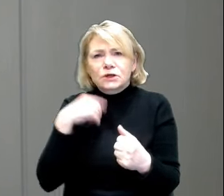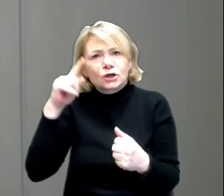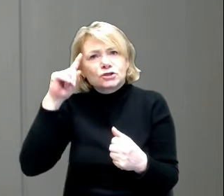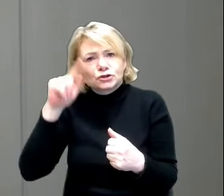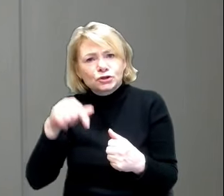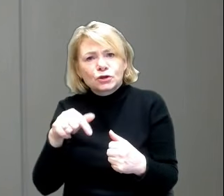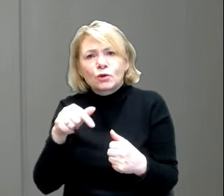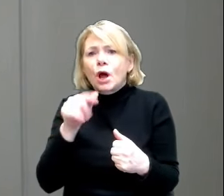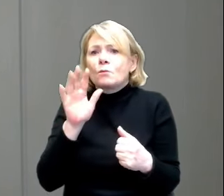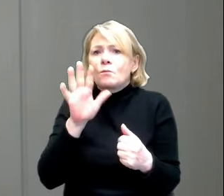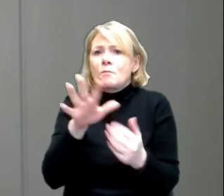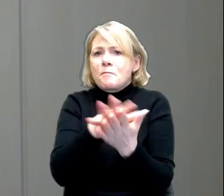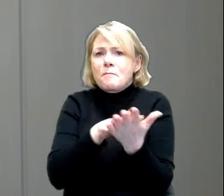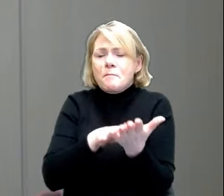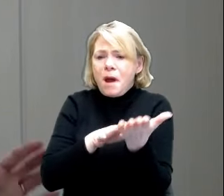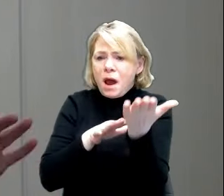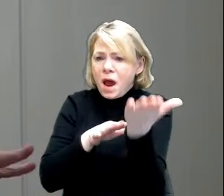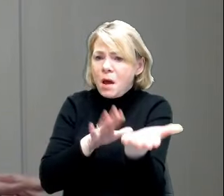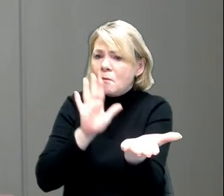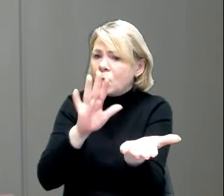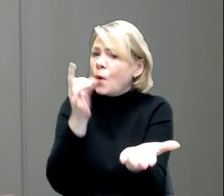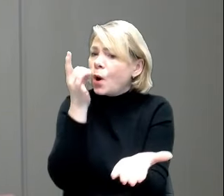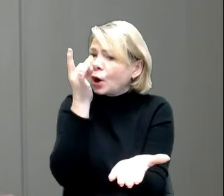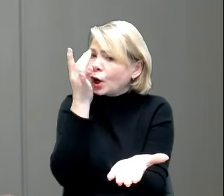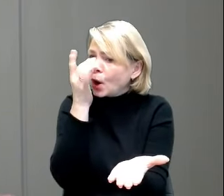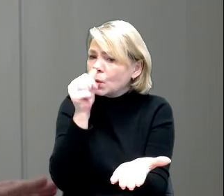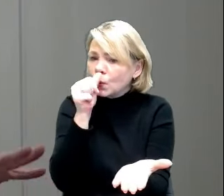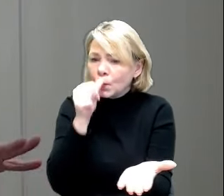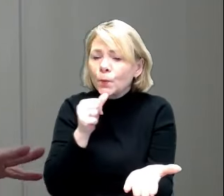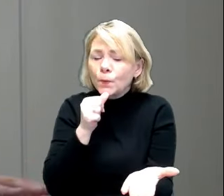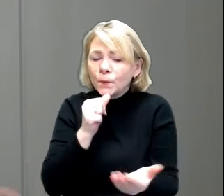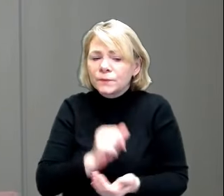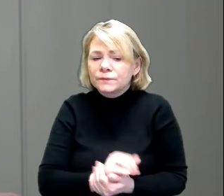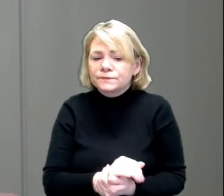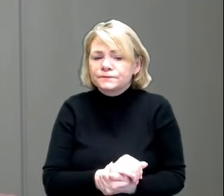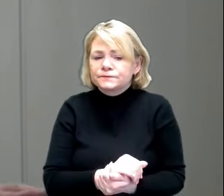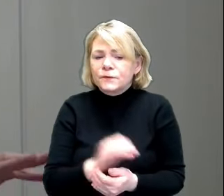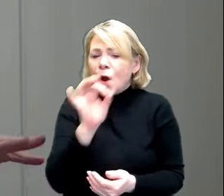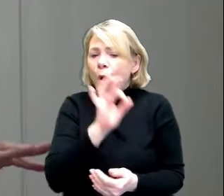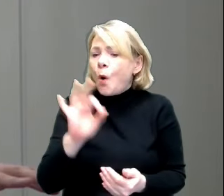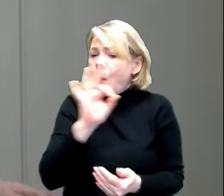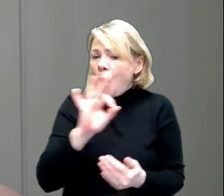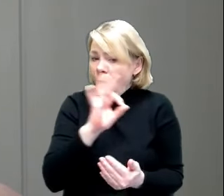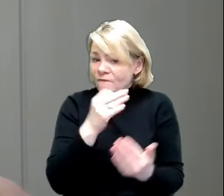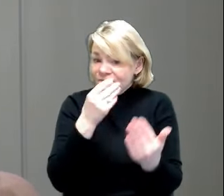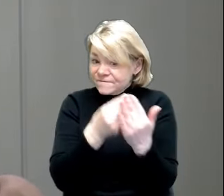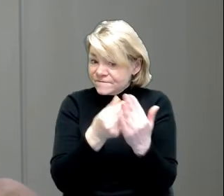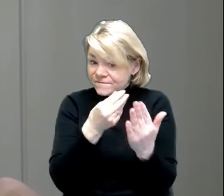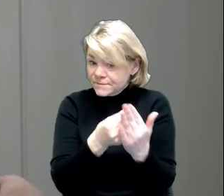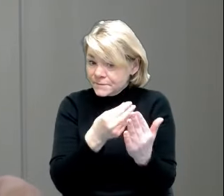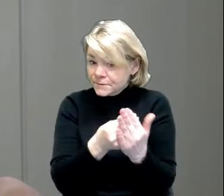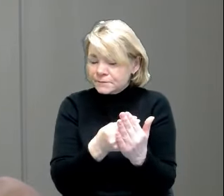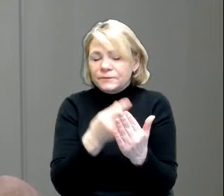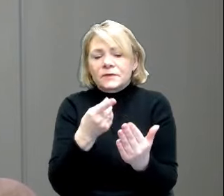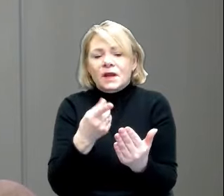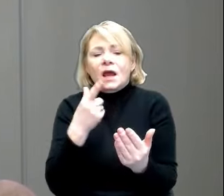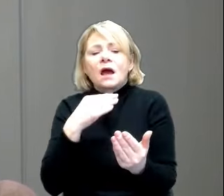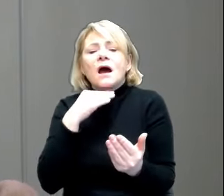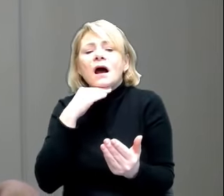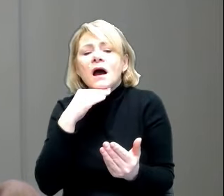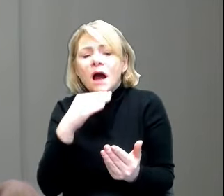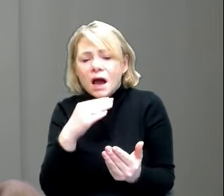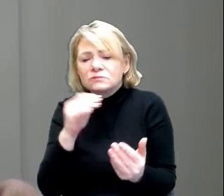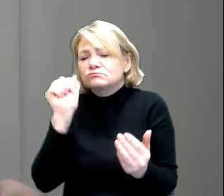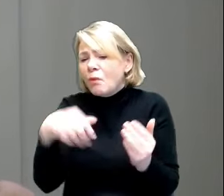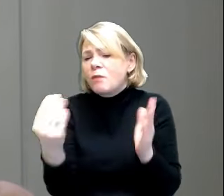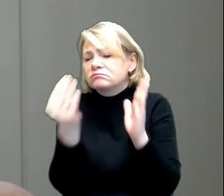teiksite e šitą prašymą dėl finansavimo tai be abejo galima visa tai